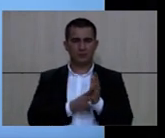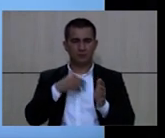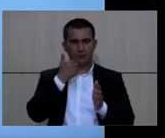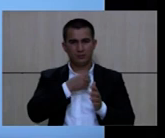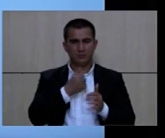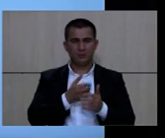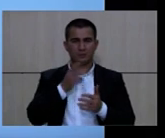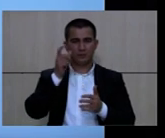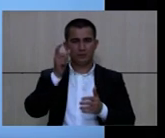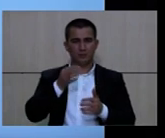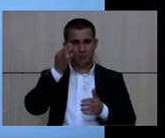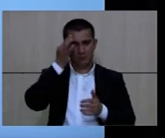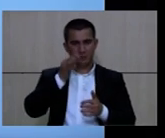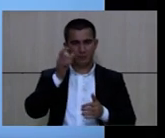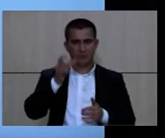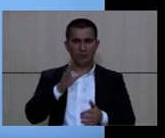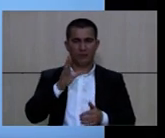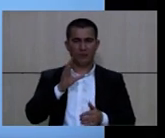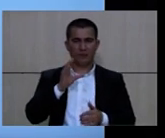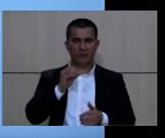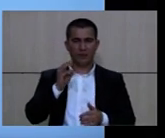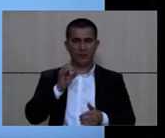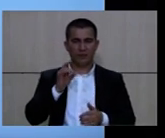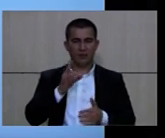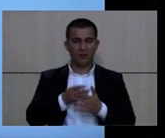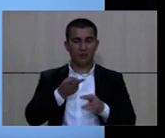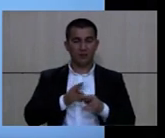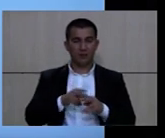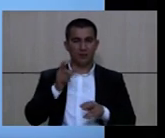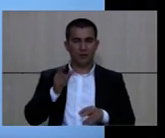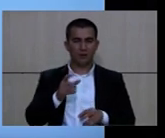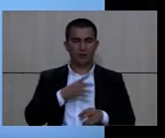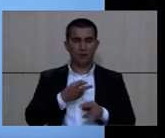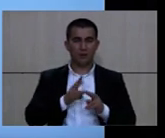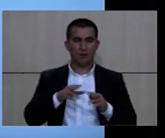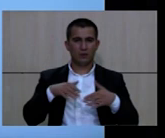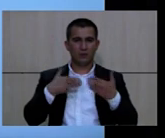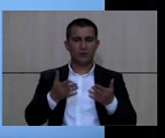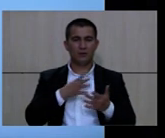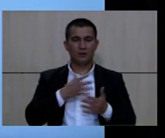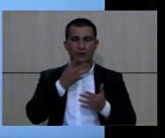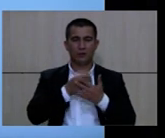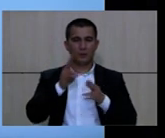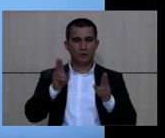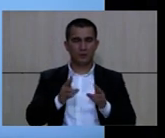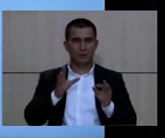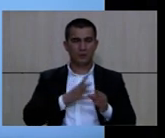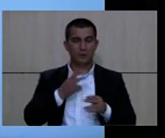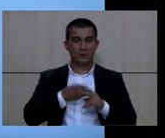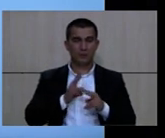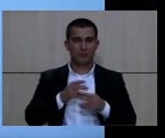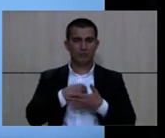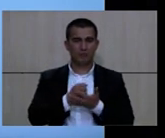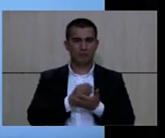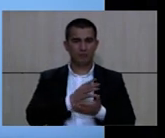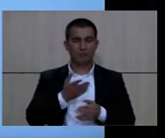1858-yilda nemis fiziklar Vetter va Fechnerlar tomonidan tavsiya qilingan qonun asosida aniqlangan. Demak,